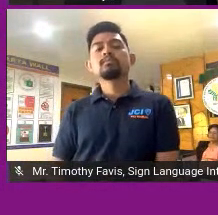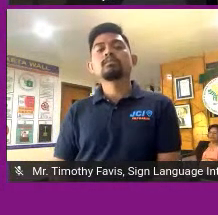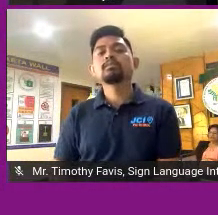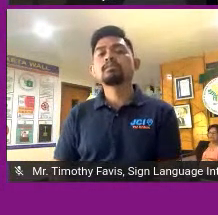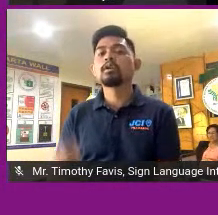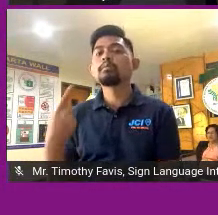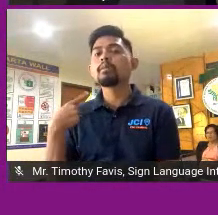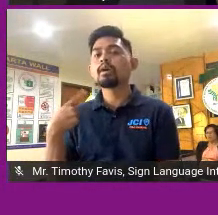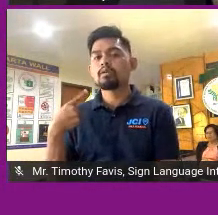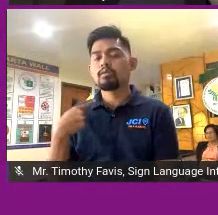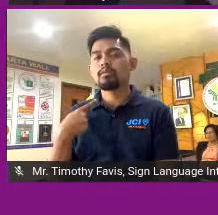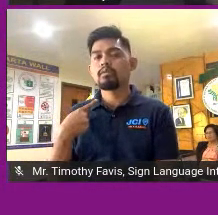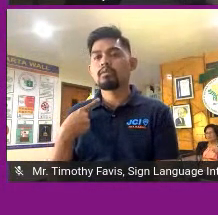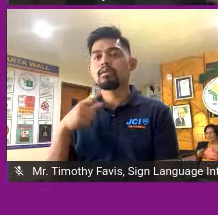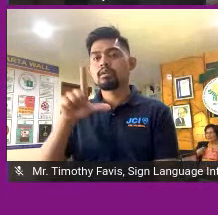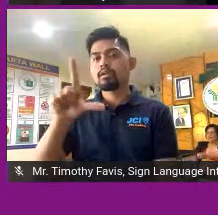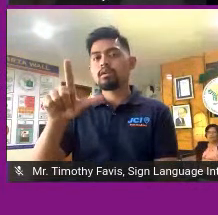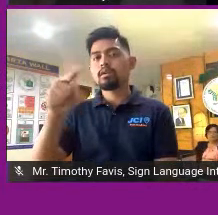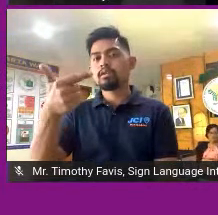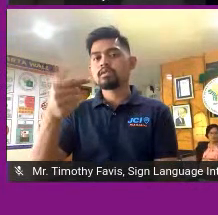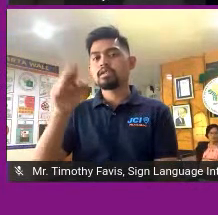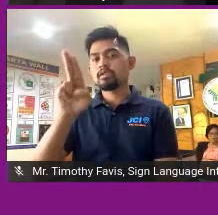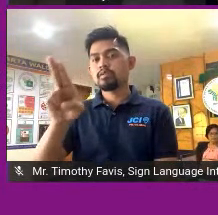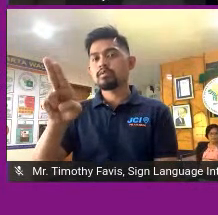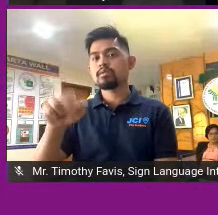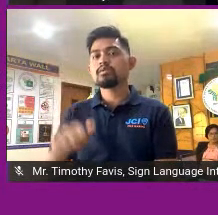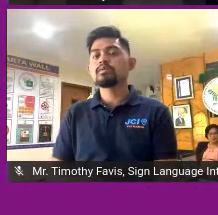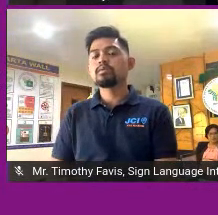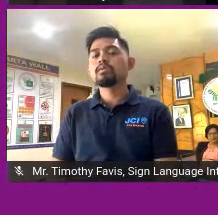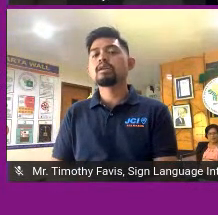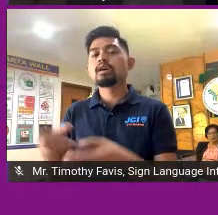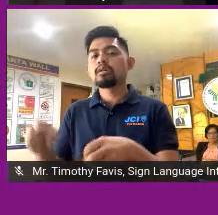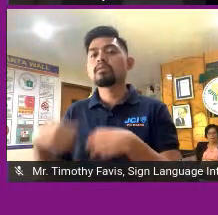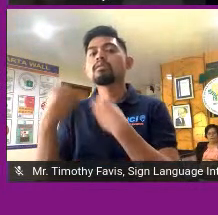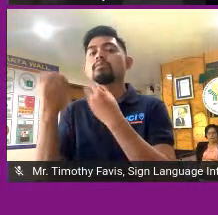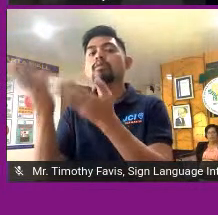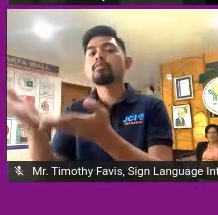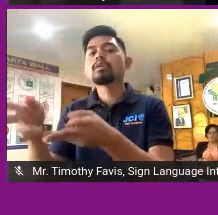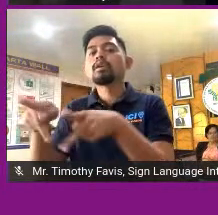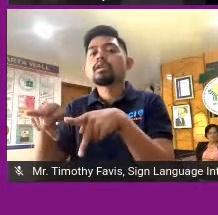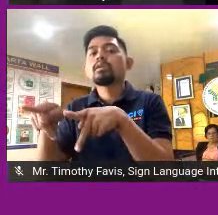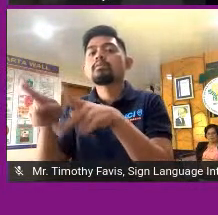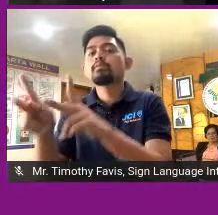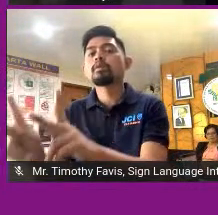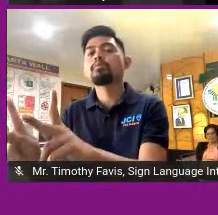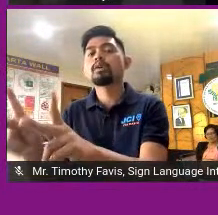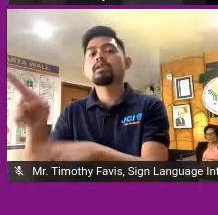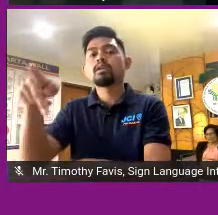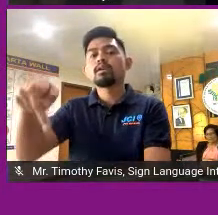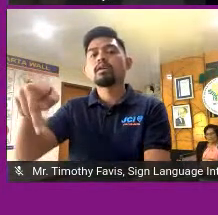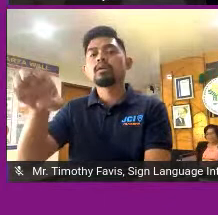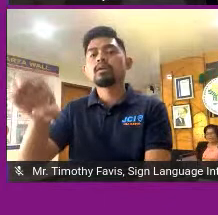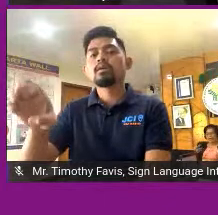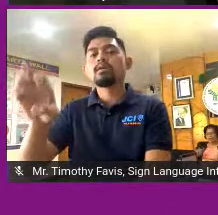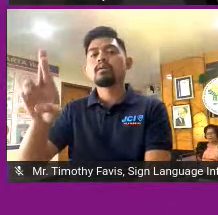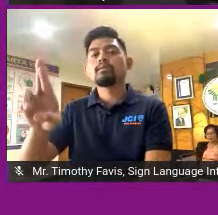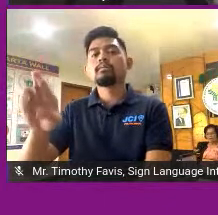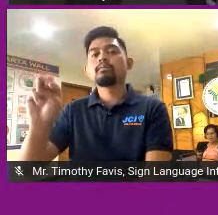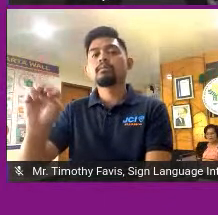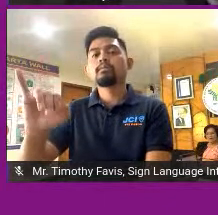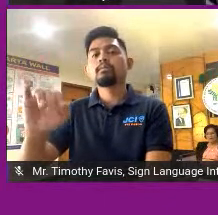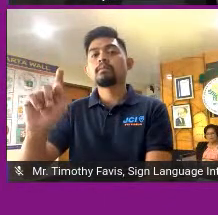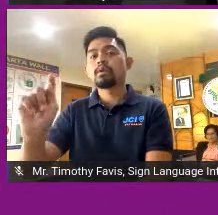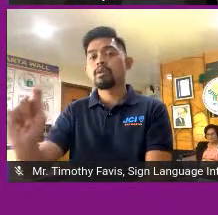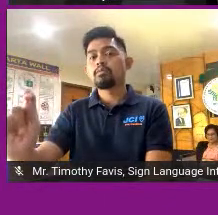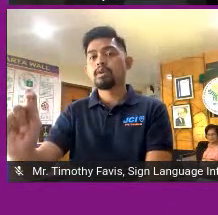are LGUs na nag-i-issue ng permit na po. Nag-i-issue ng permit na magkaroon